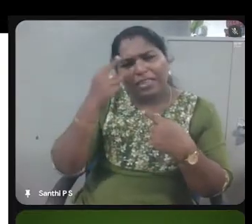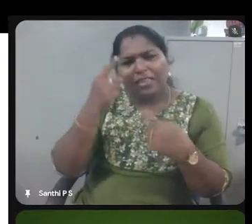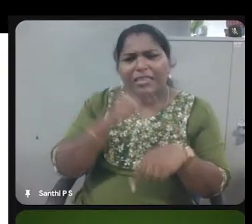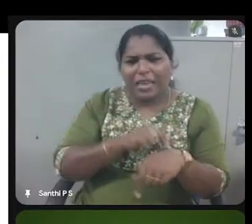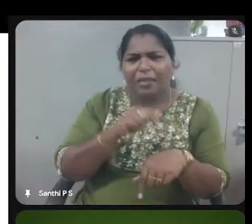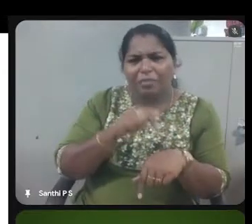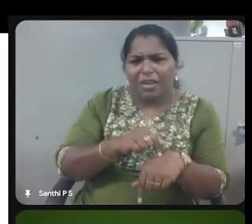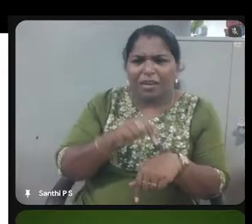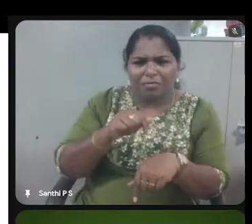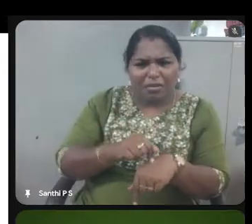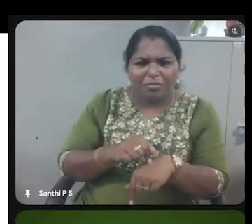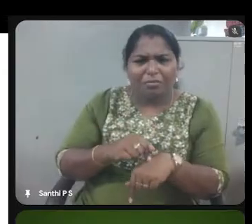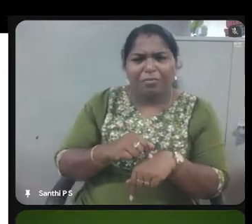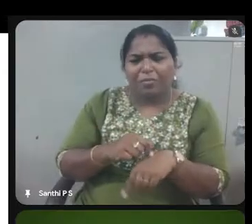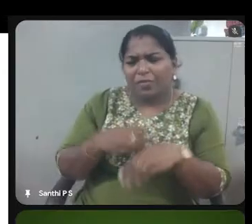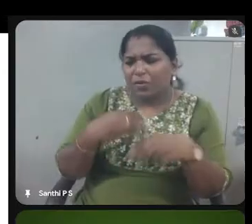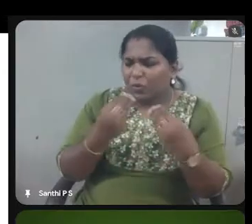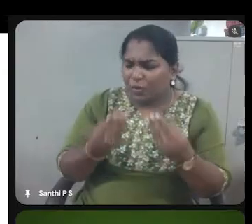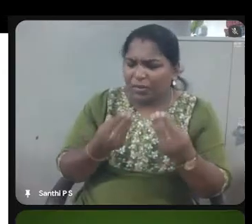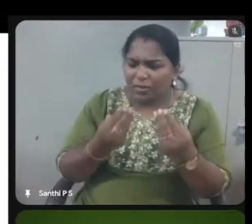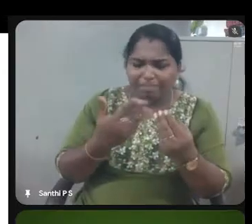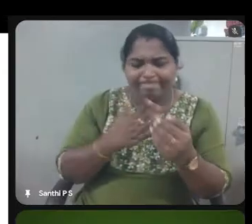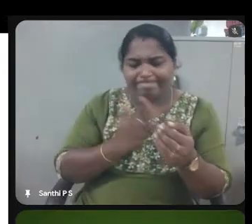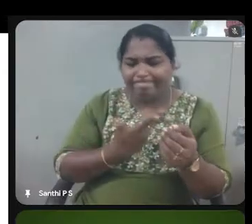കൊടുക്കുന്നോണ്ട് കുഴപ്പമില്ലേ എന്നുള്ളൊരു ഡിലിമയിലാണ്.